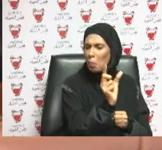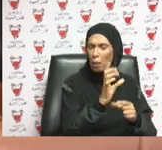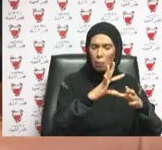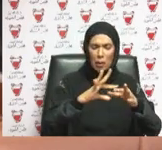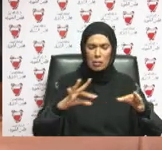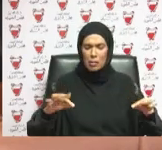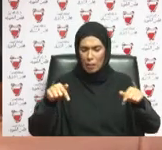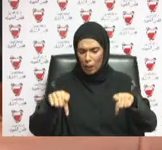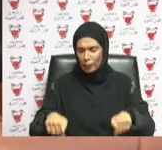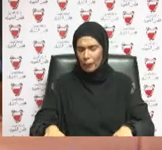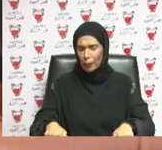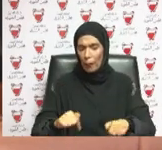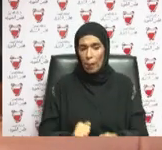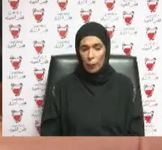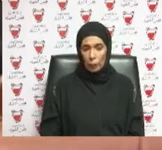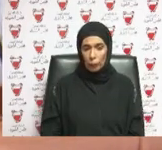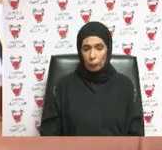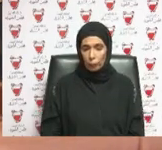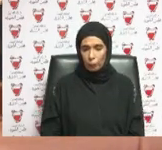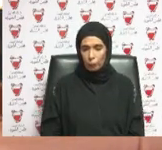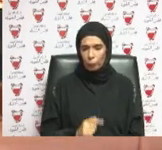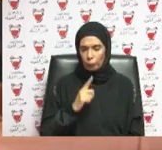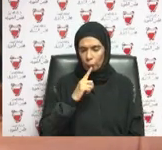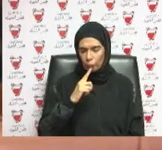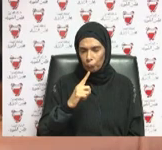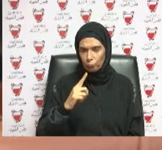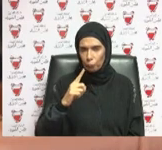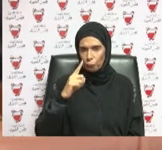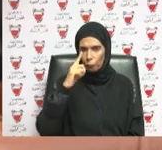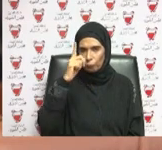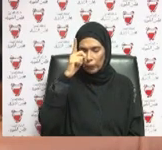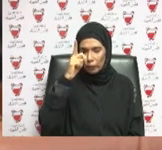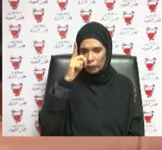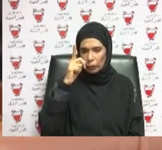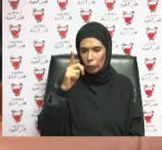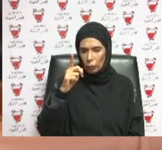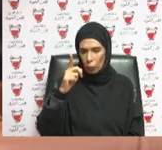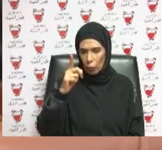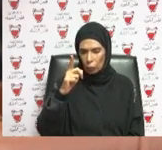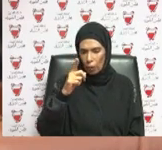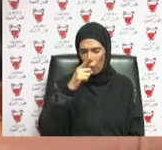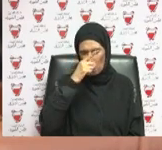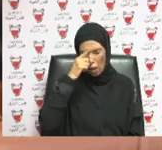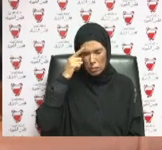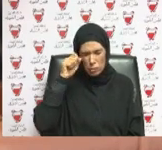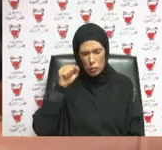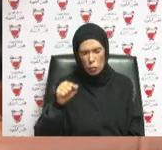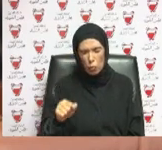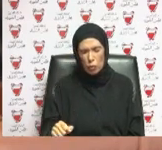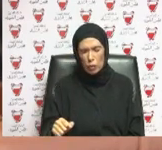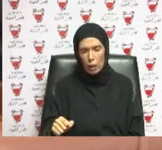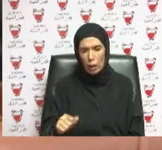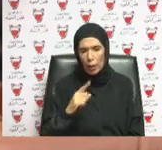الوطن، وليس لنا إلا قول الله سبحانه: الذين إذا أصابتهم مصيبة قالوا